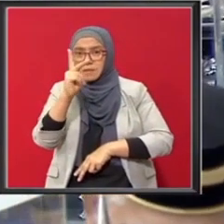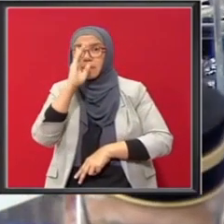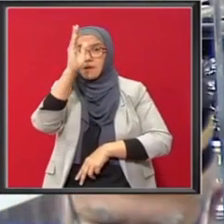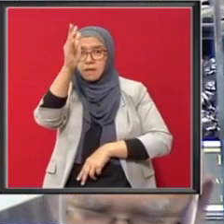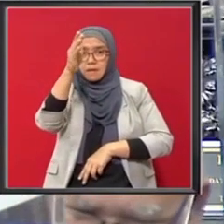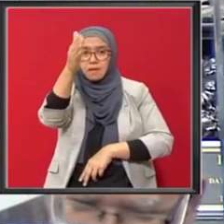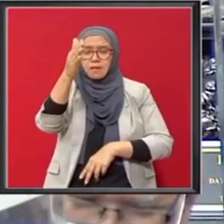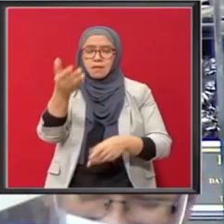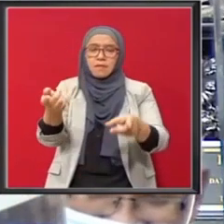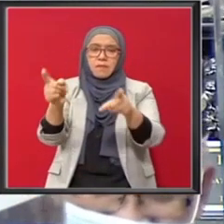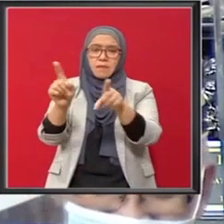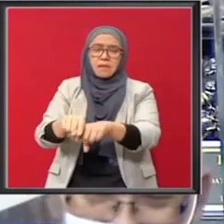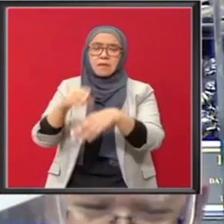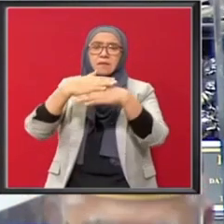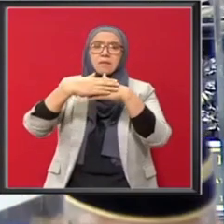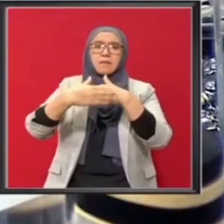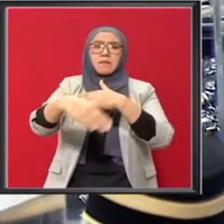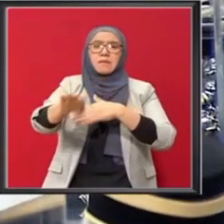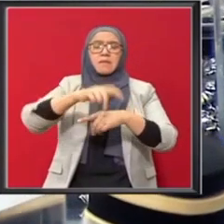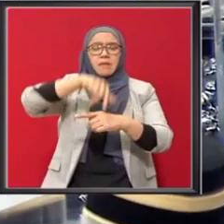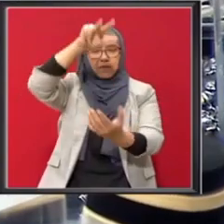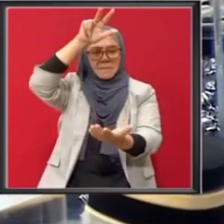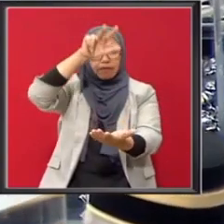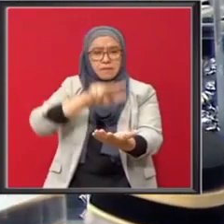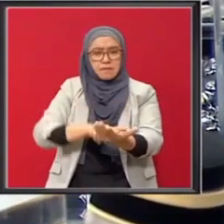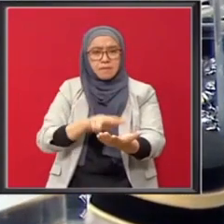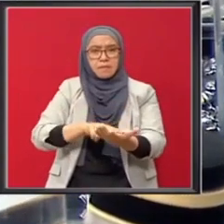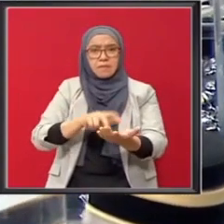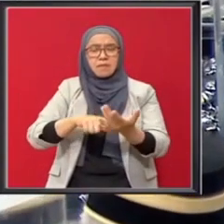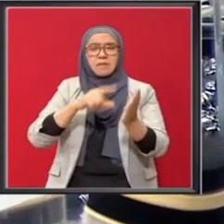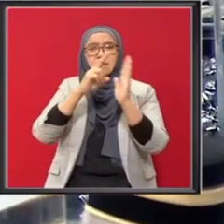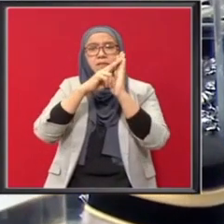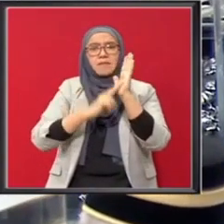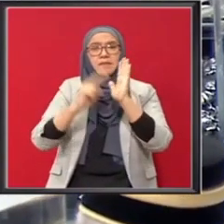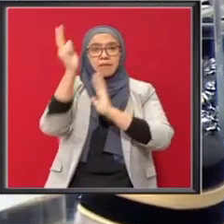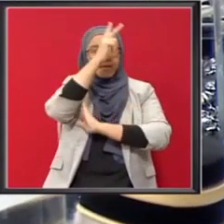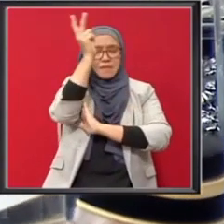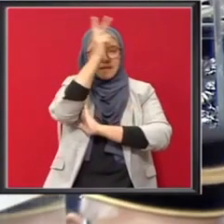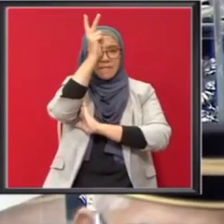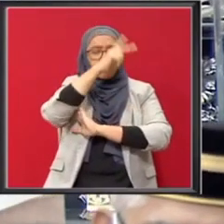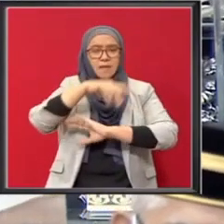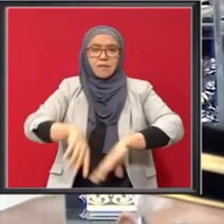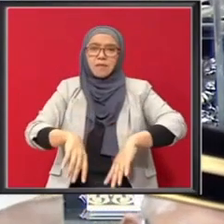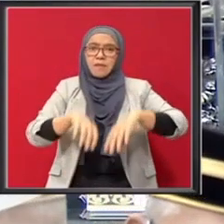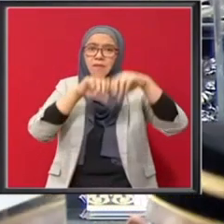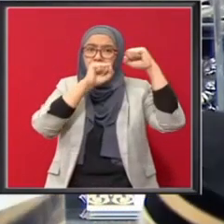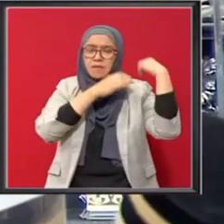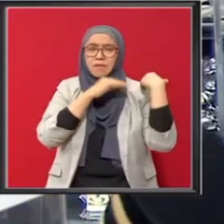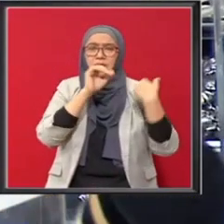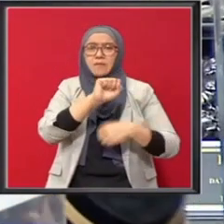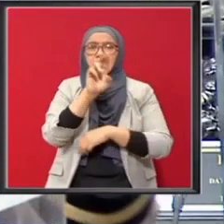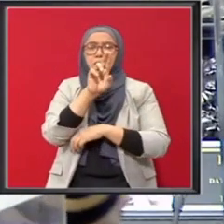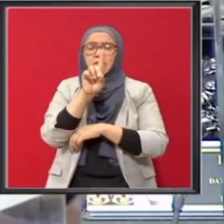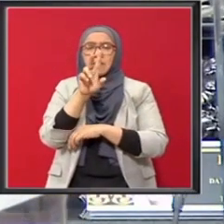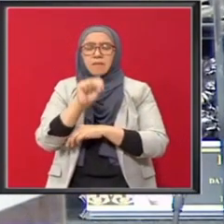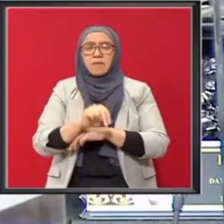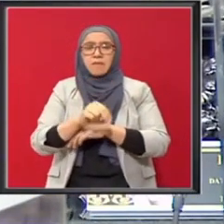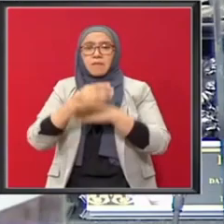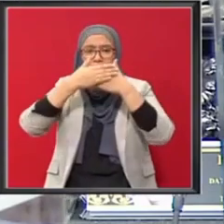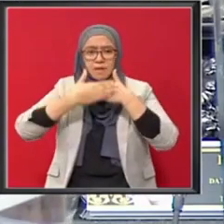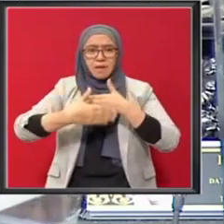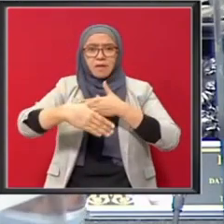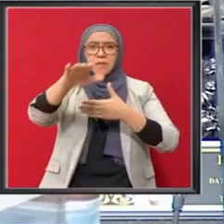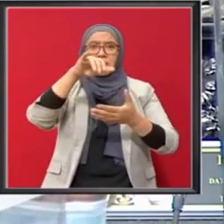setelah ia diperlakukan oleh Majlis perundangan kerajaan peralihan Sudan susulan pemetaan ebrahim